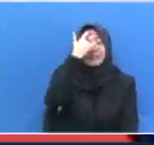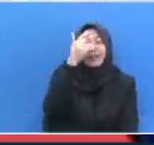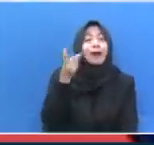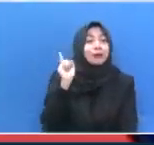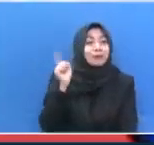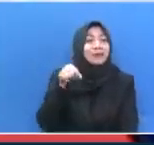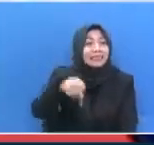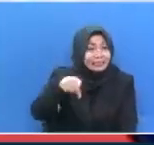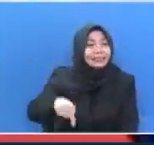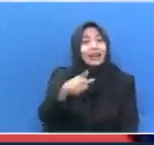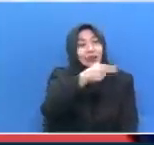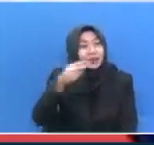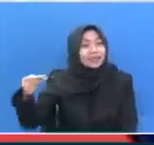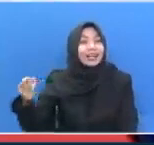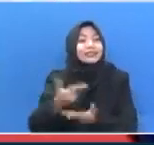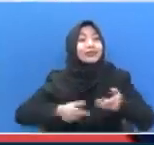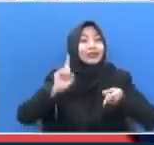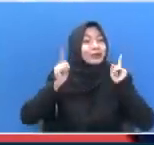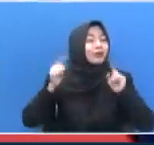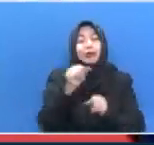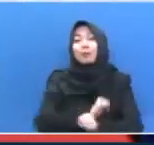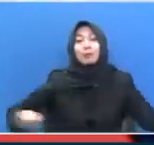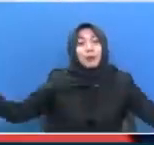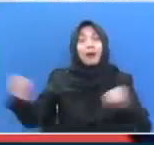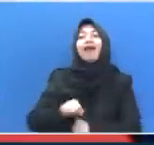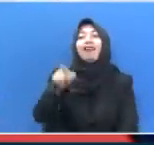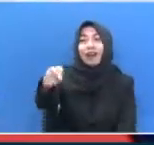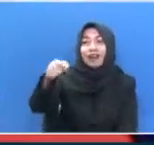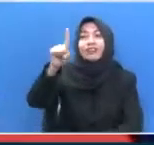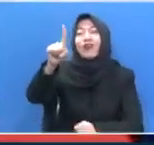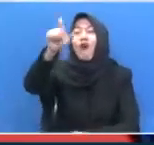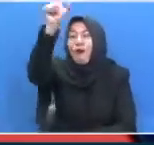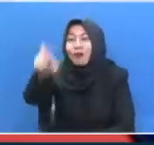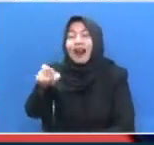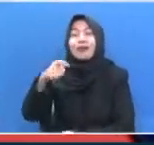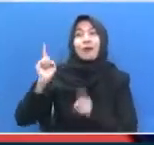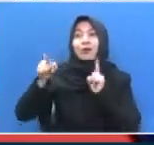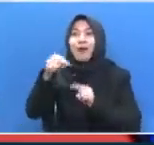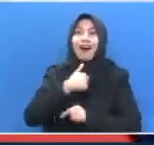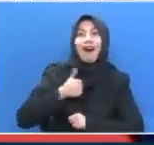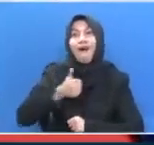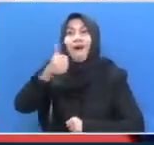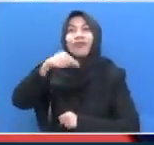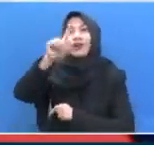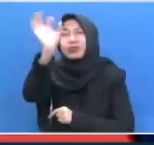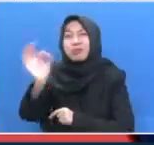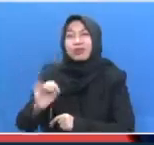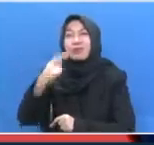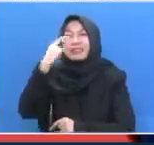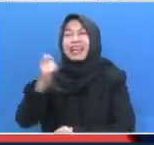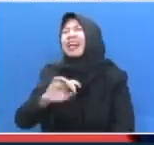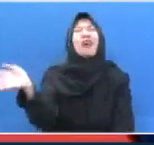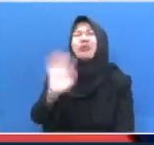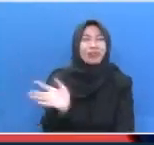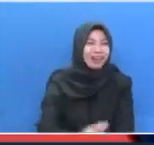fleksibel dan jangan pernah berharap 100% pada politisi dan pada ke partai politik yang lainnya karena satu sama yang lainnya itu bisa saling